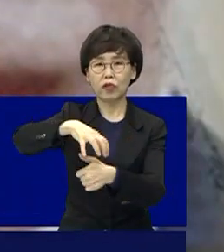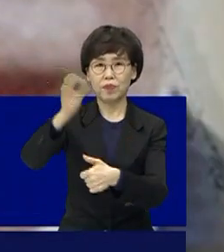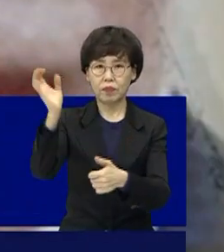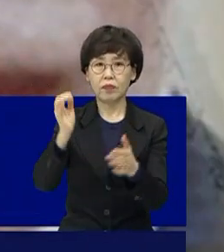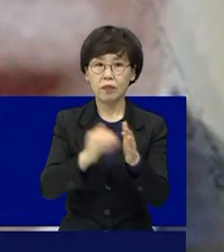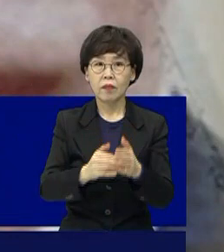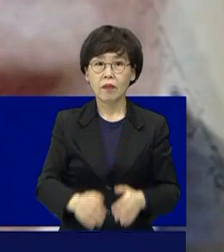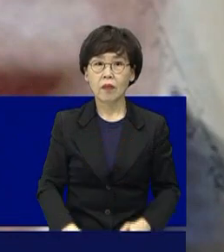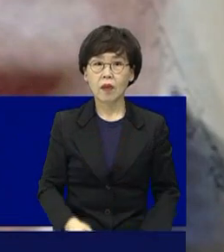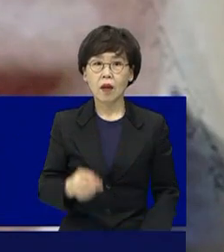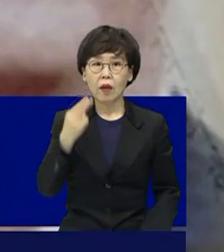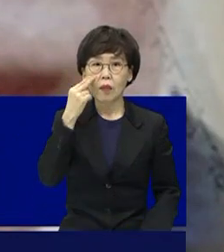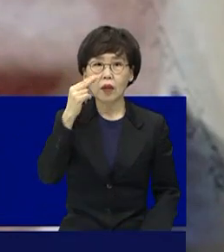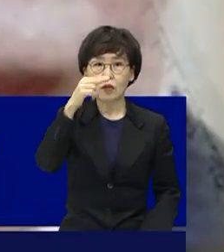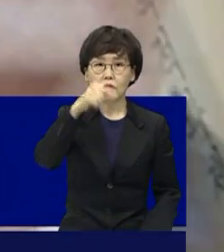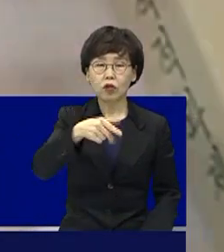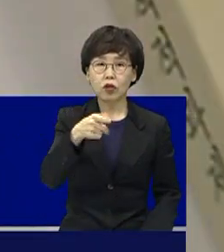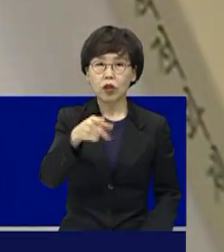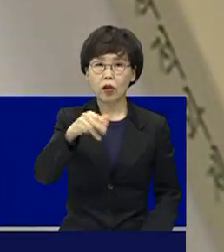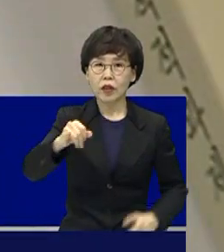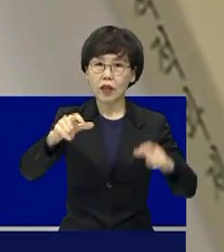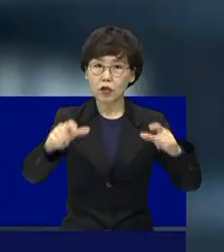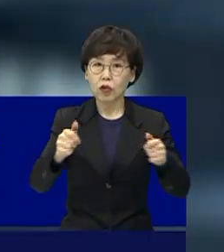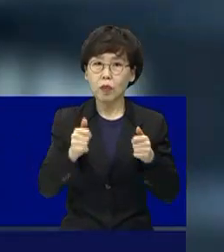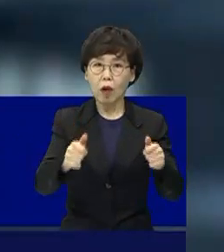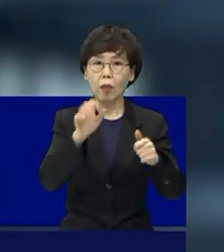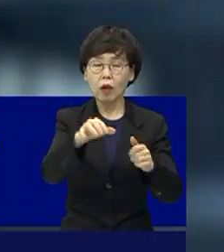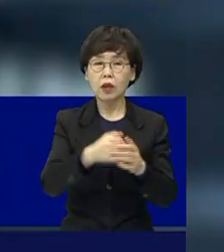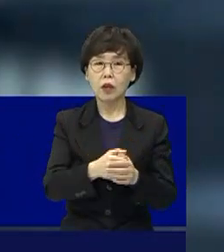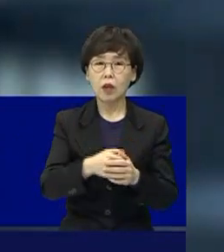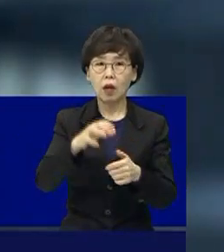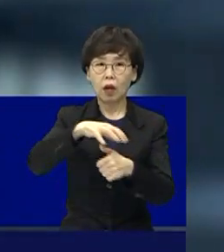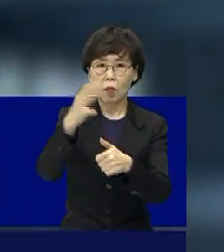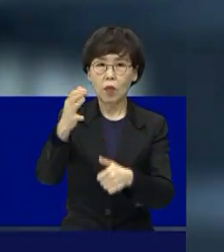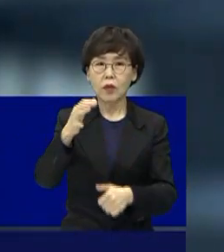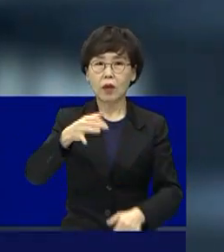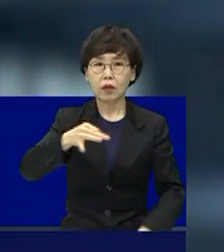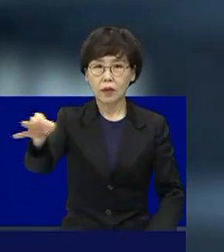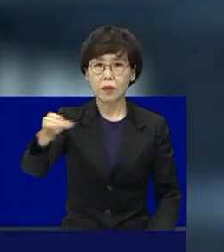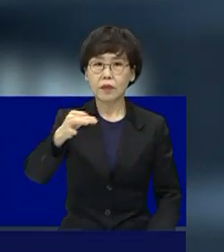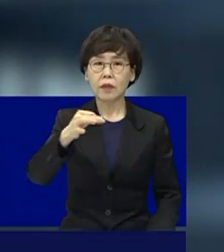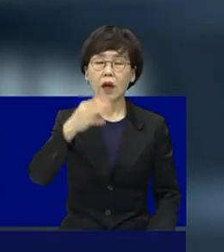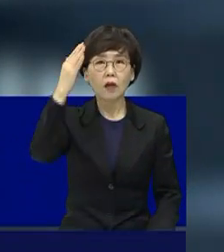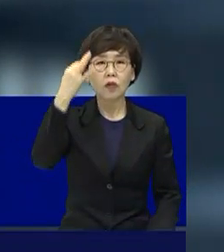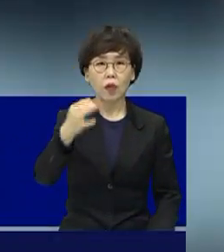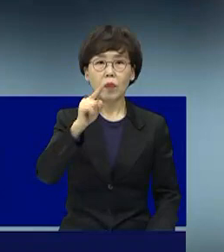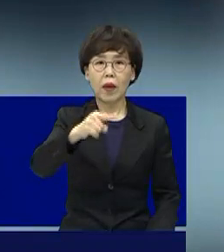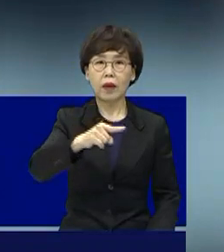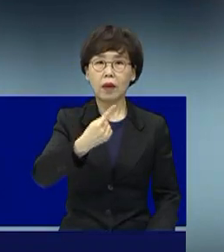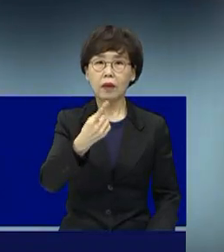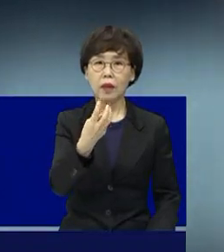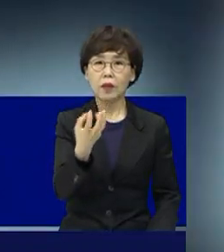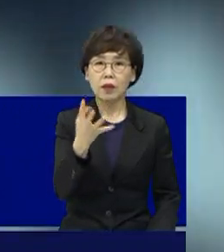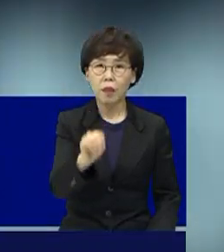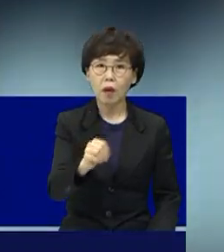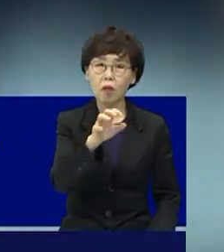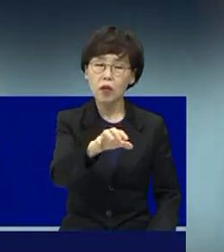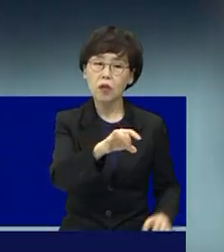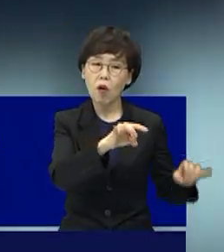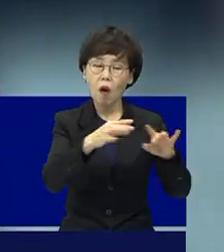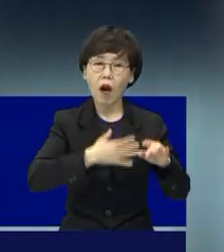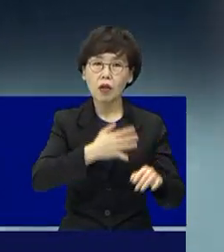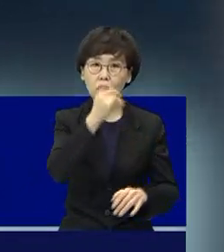풀려났습니다. 미국 뉴저지주 연방법원은 보석금 1천만 달러, 우리 돈 130억 원과 위치 파악할 수